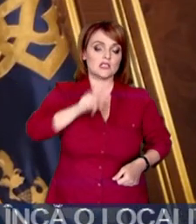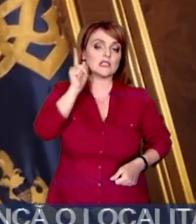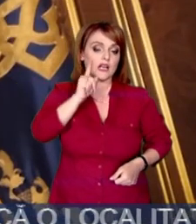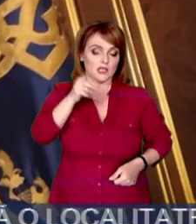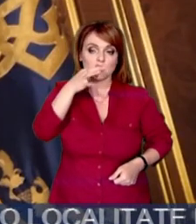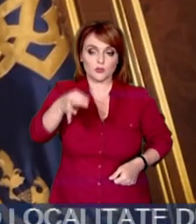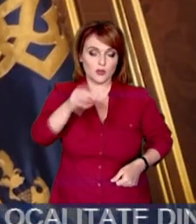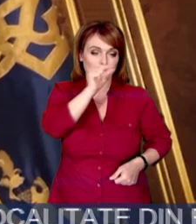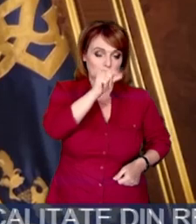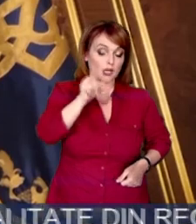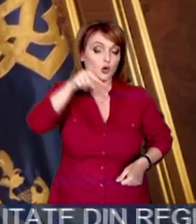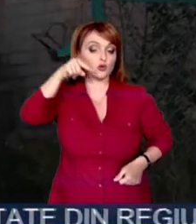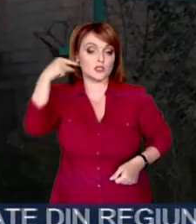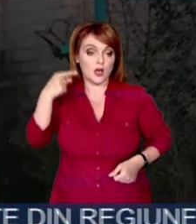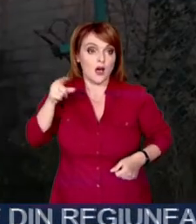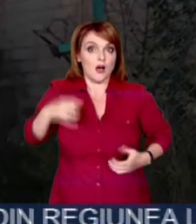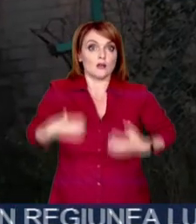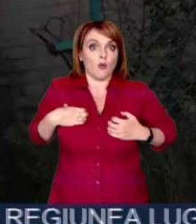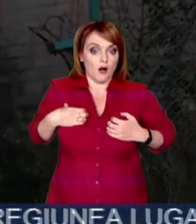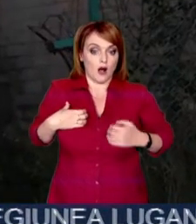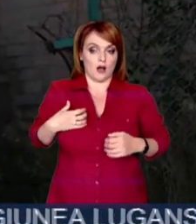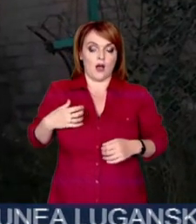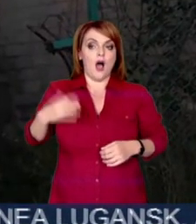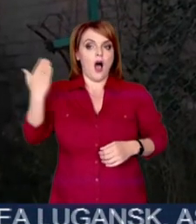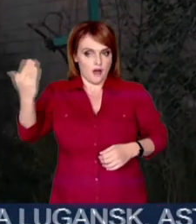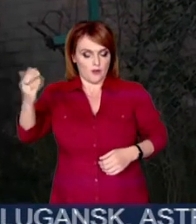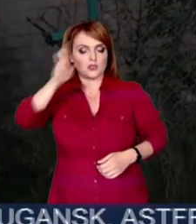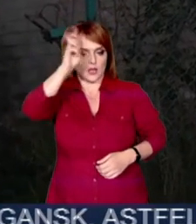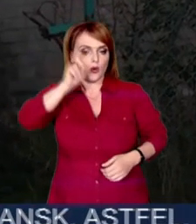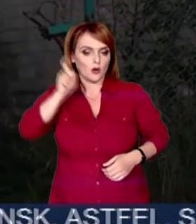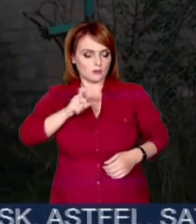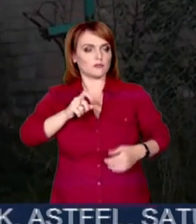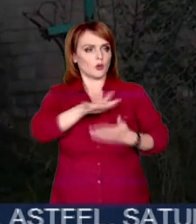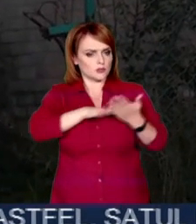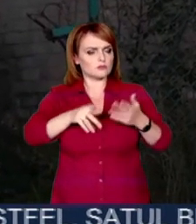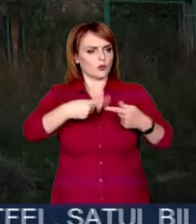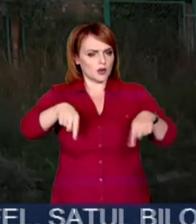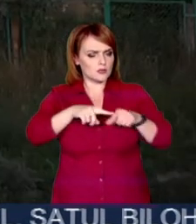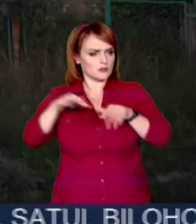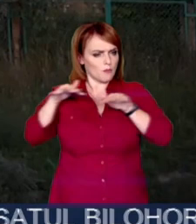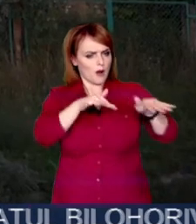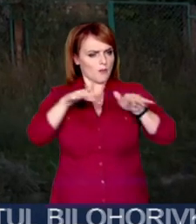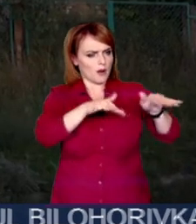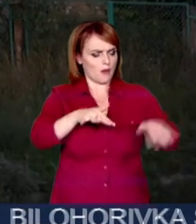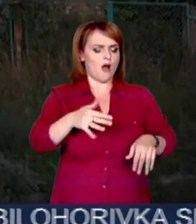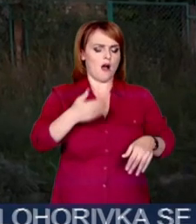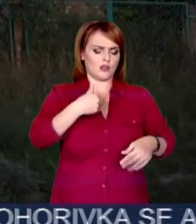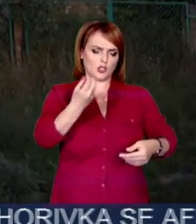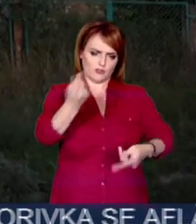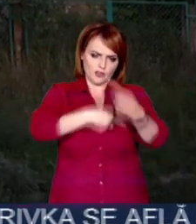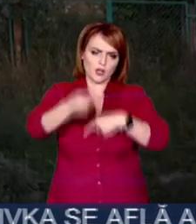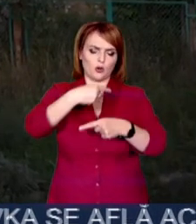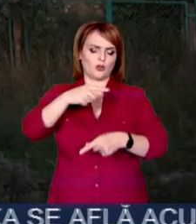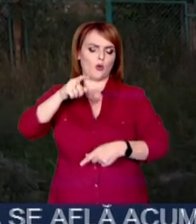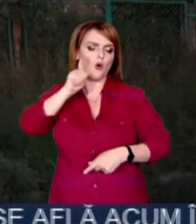a declarat luni că Rusia este în panică, în timp ce țara sa continuă să organizeze o contraofensivă care a recuperat orașele de la